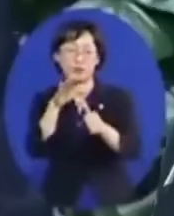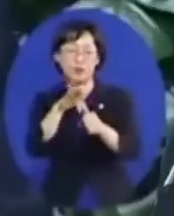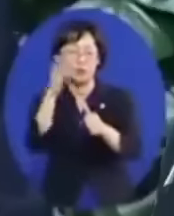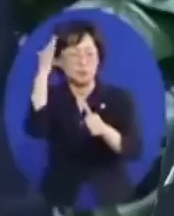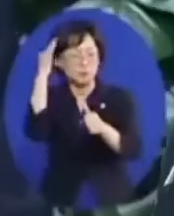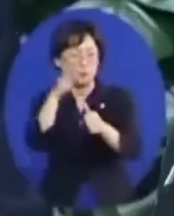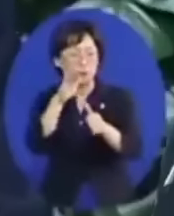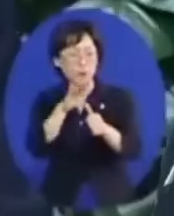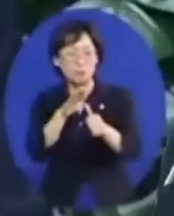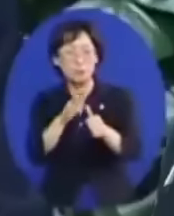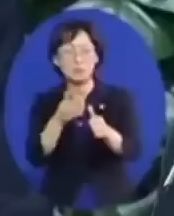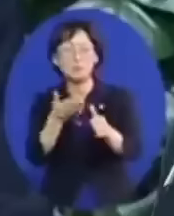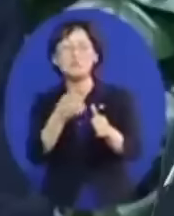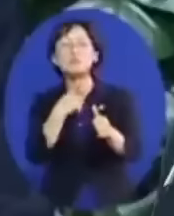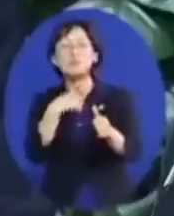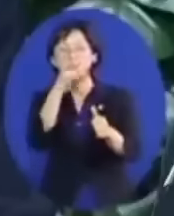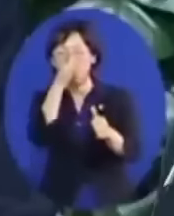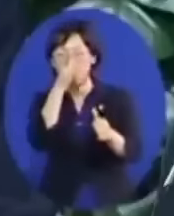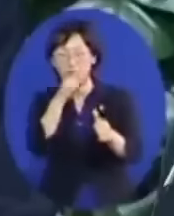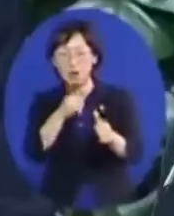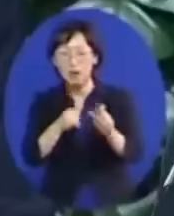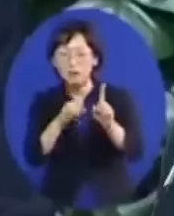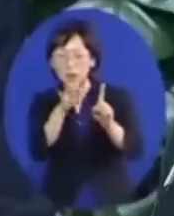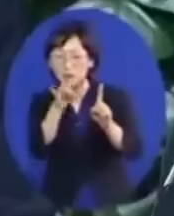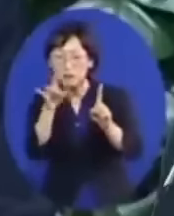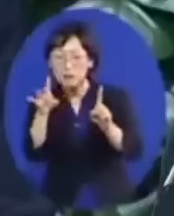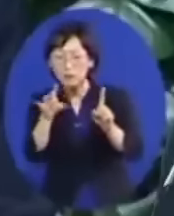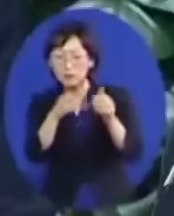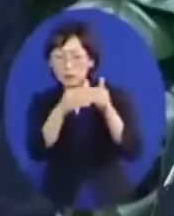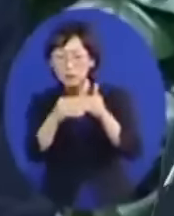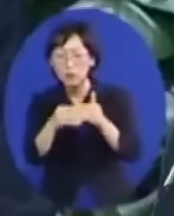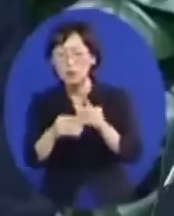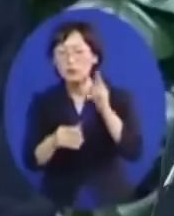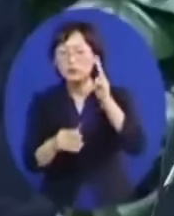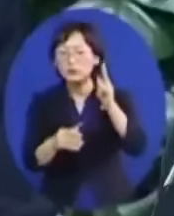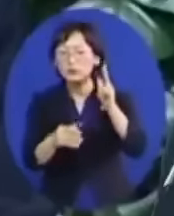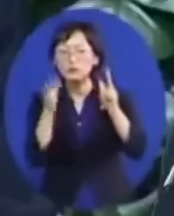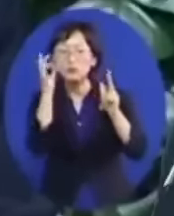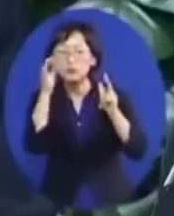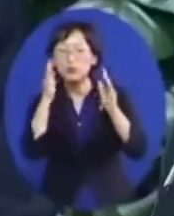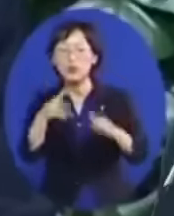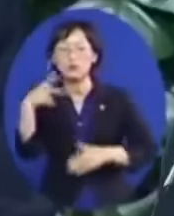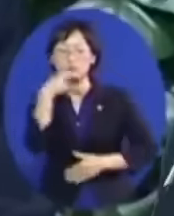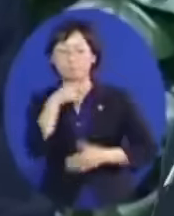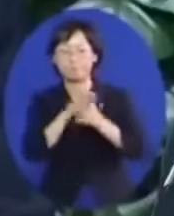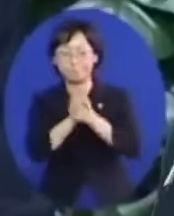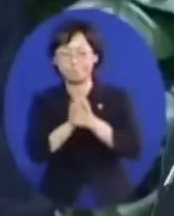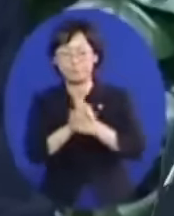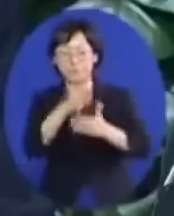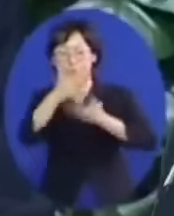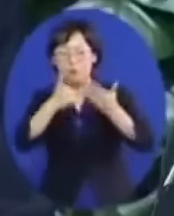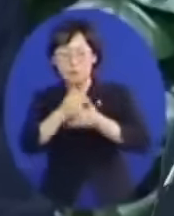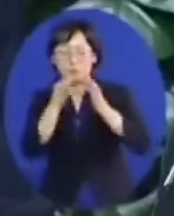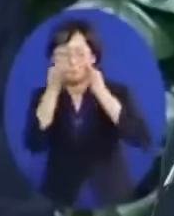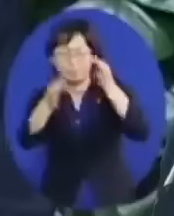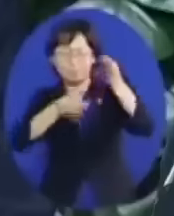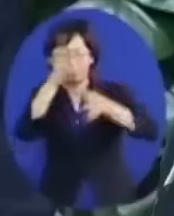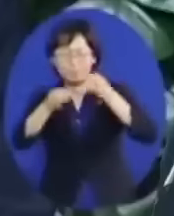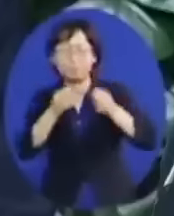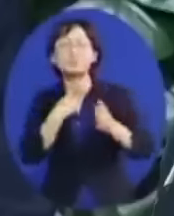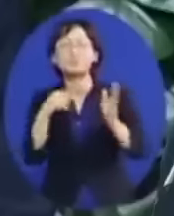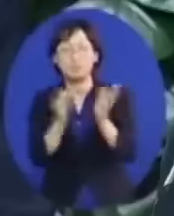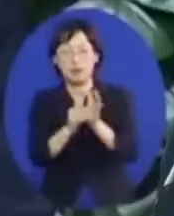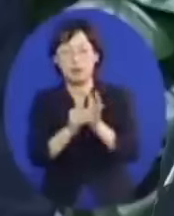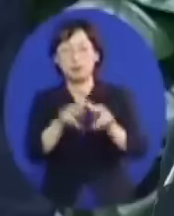한 사람을 데리고 일주일씩 열흘씩 금식 기도를 하고 하나님께 부르시고 그렇게 했었습니다.